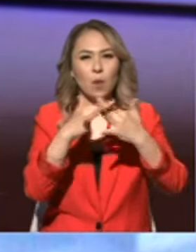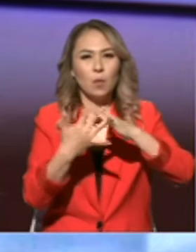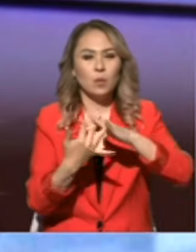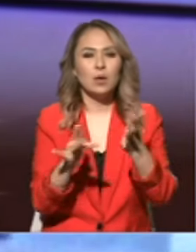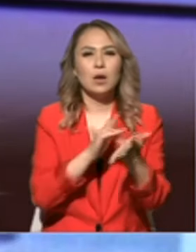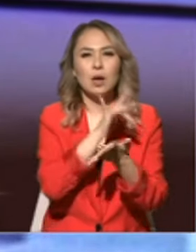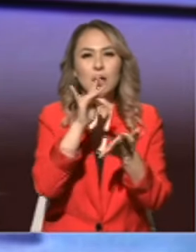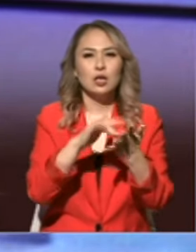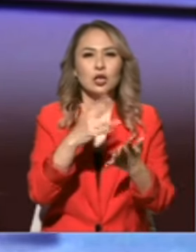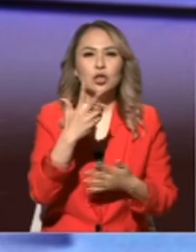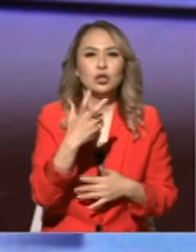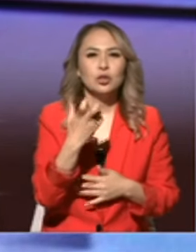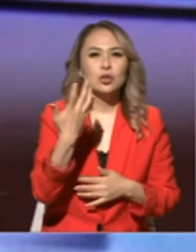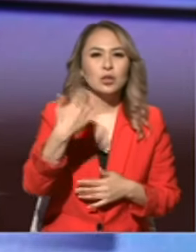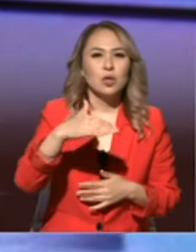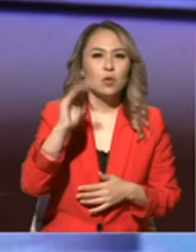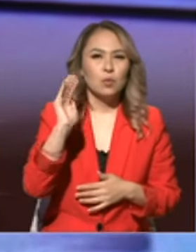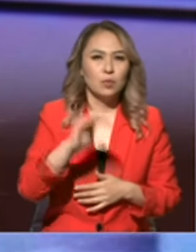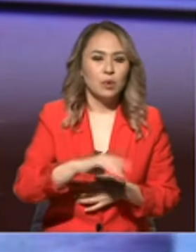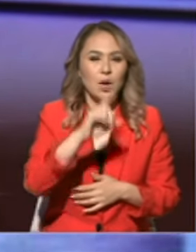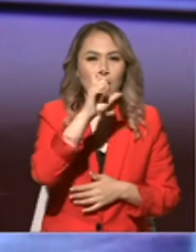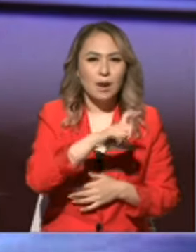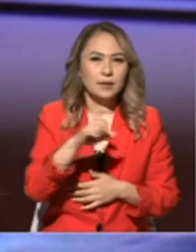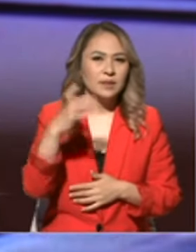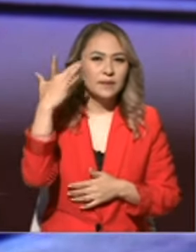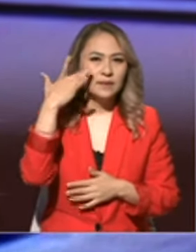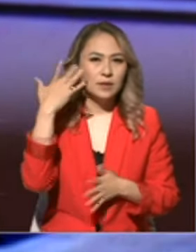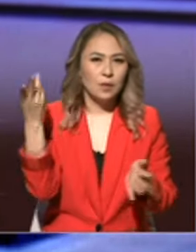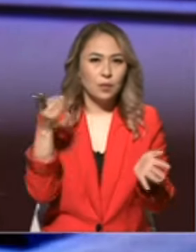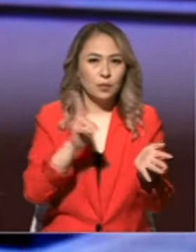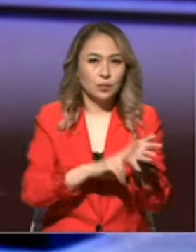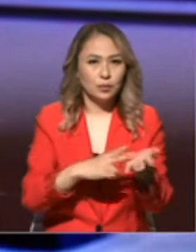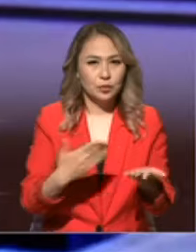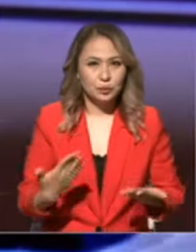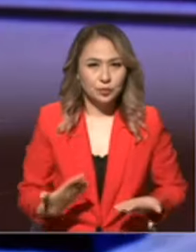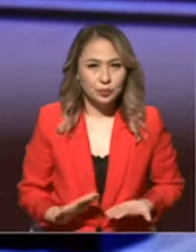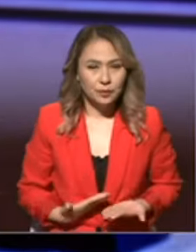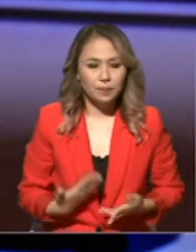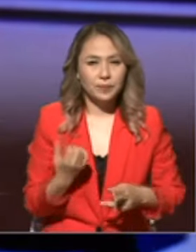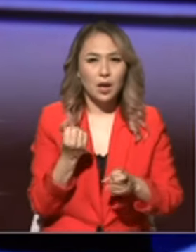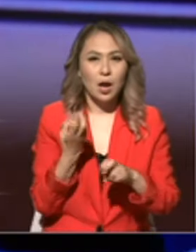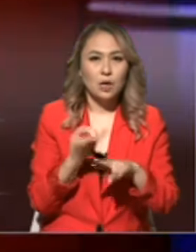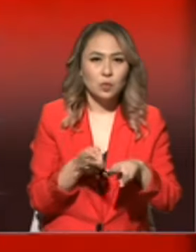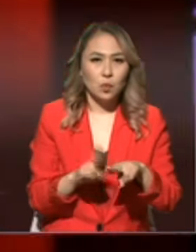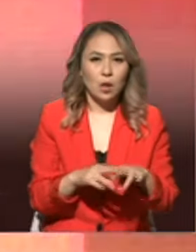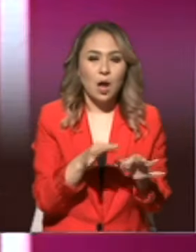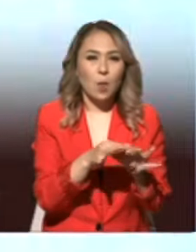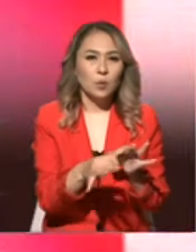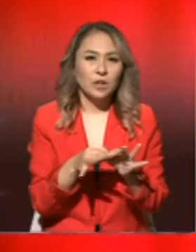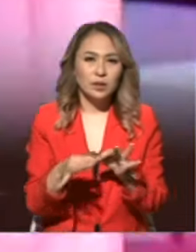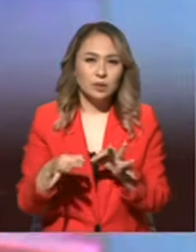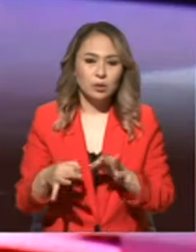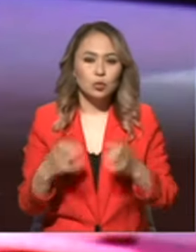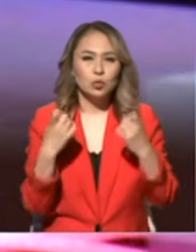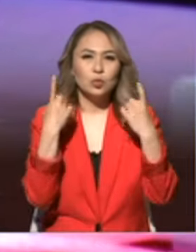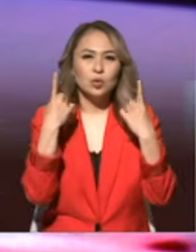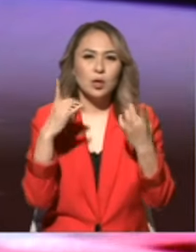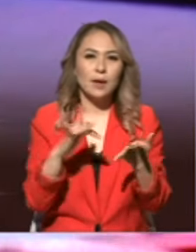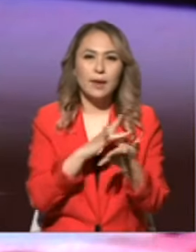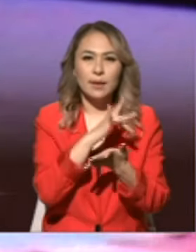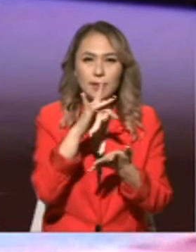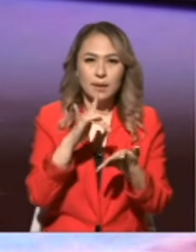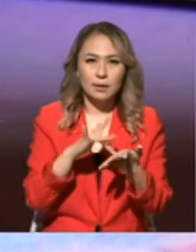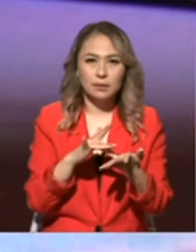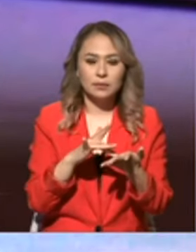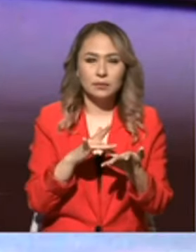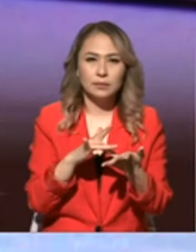қалаларға 350 мың көлеміндегі адамдар көшіп келеді екен. Ал сол аудандардан мына үлкен қалаларға